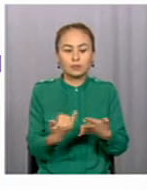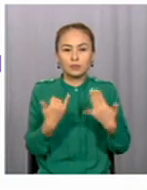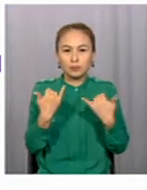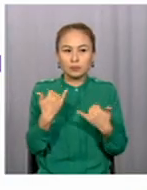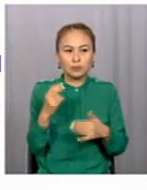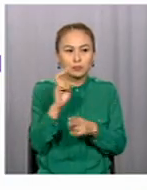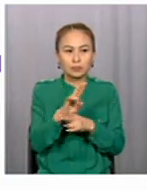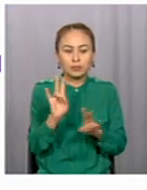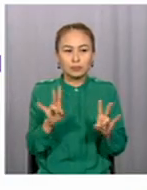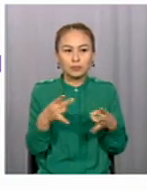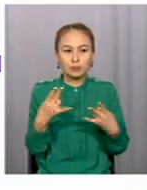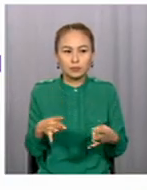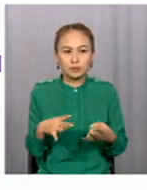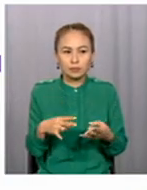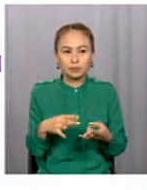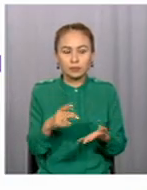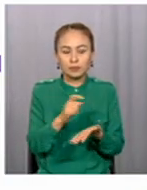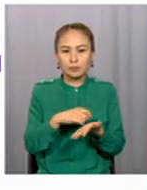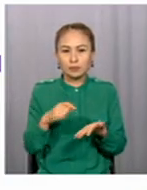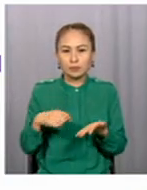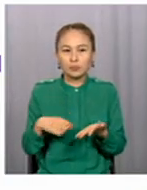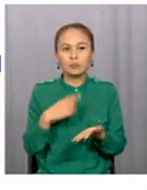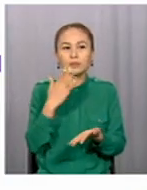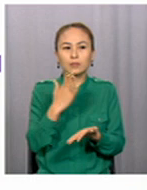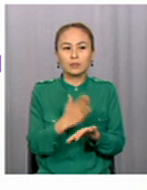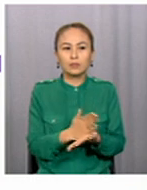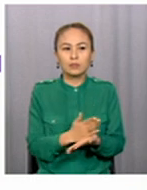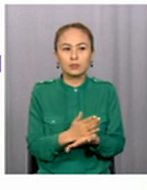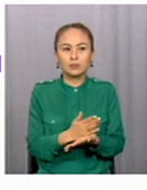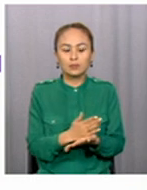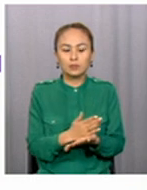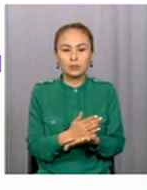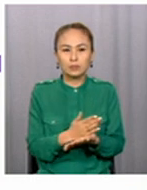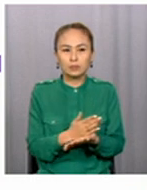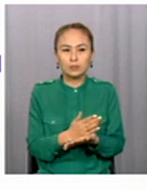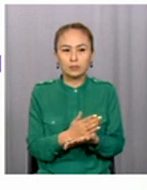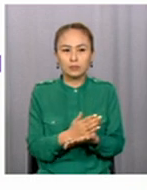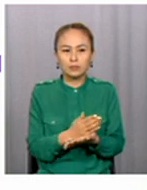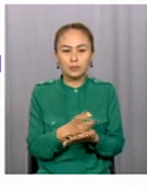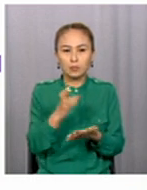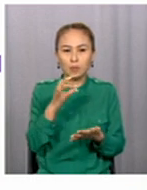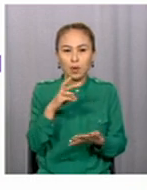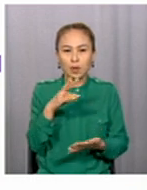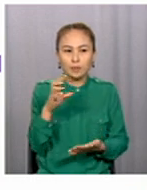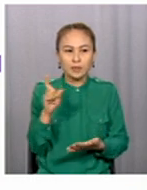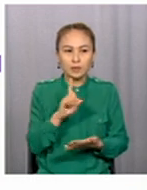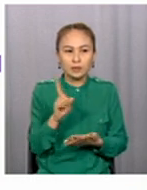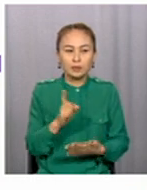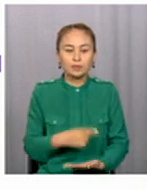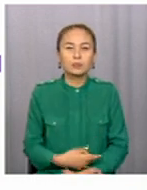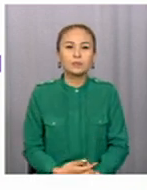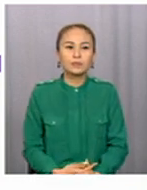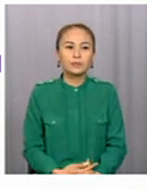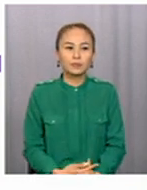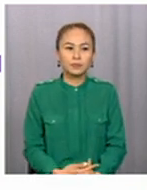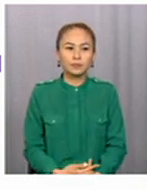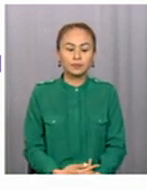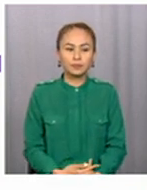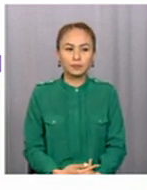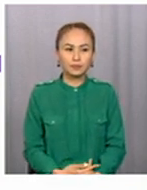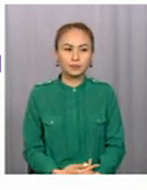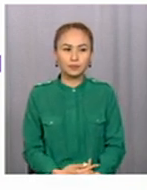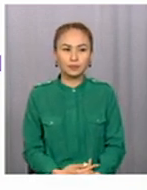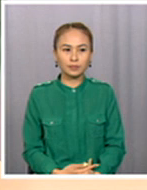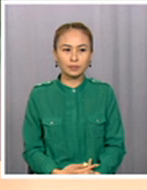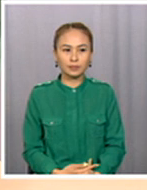Мысалы, бүгін барма. Бұл жерде барма деген болымсыздық етістігінің жұрнақ екен. Сөзбен бірге